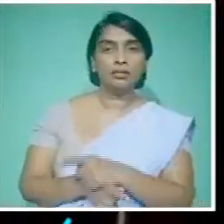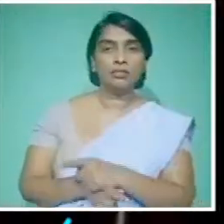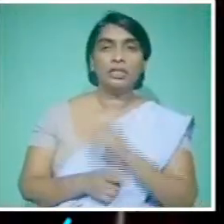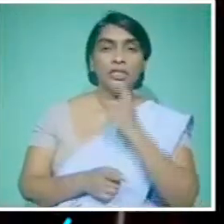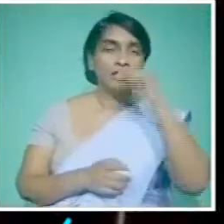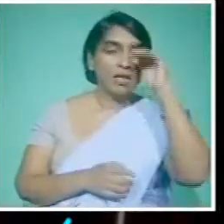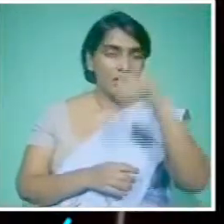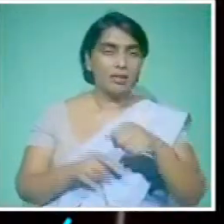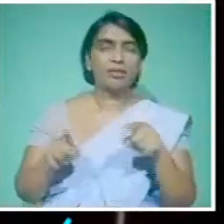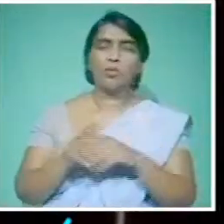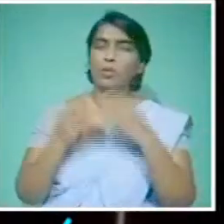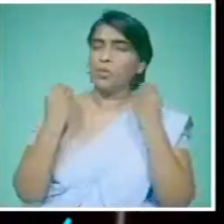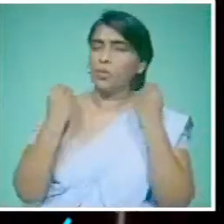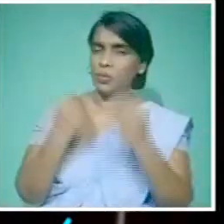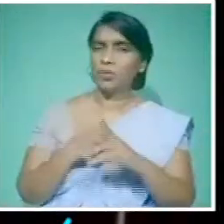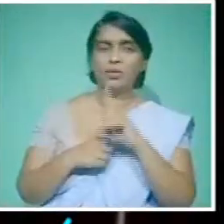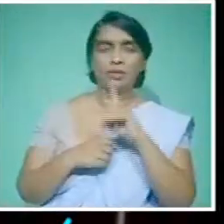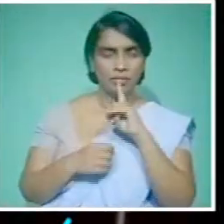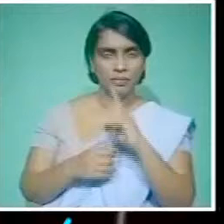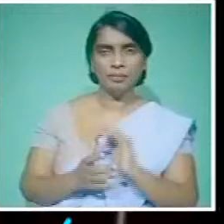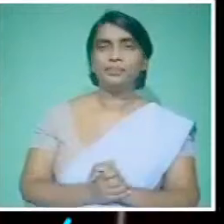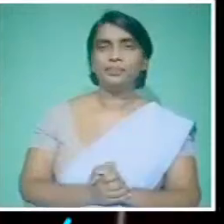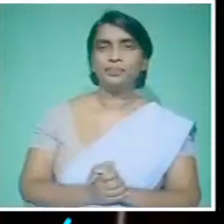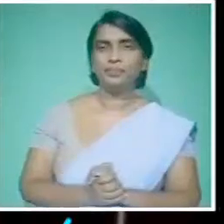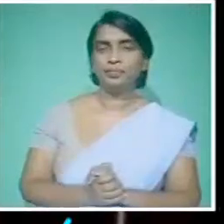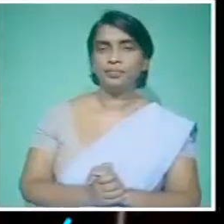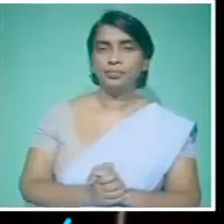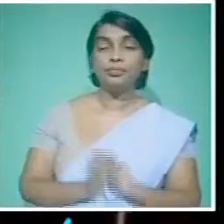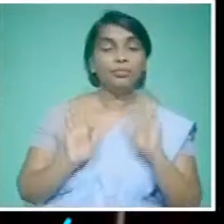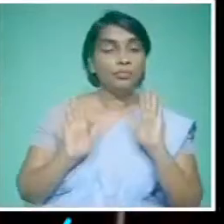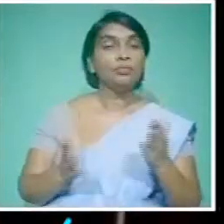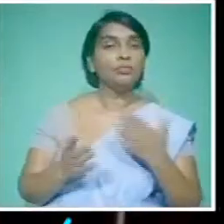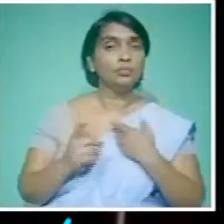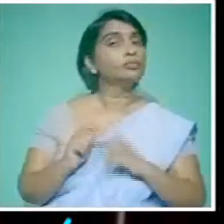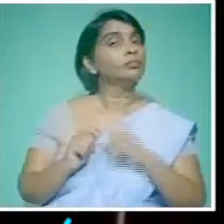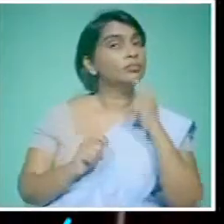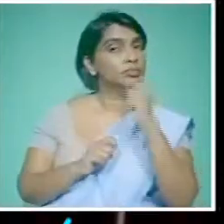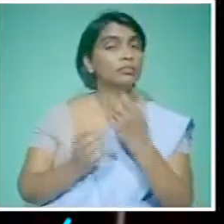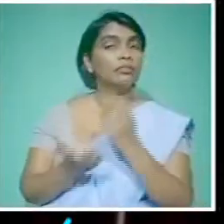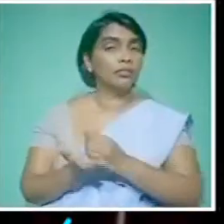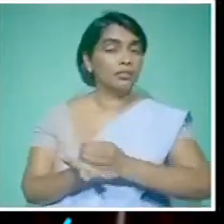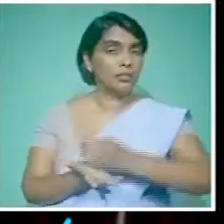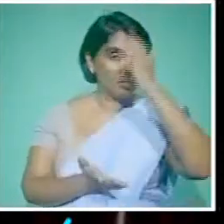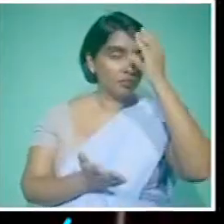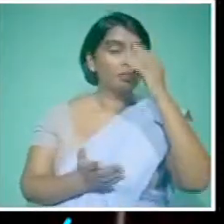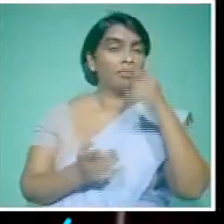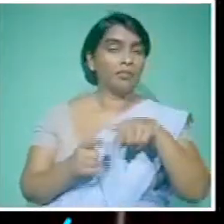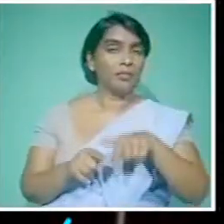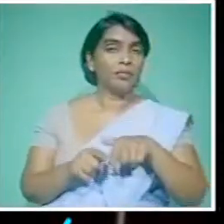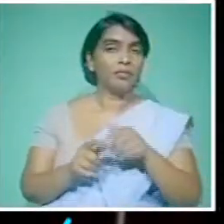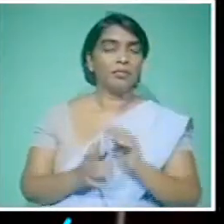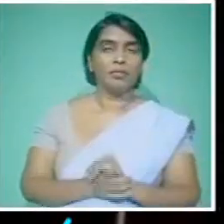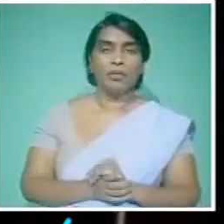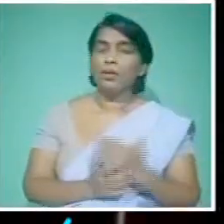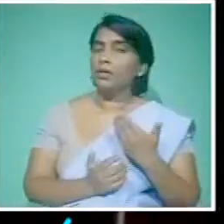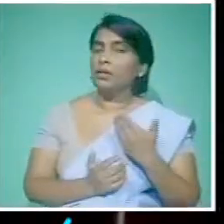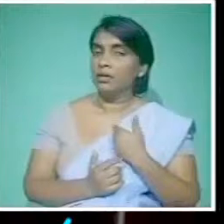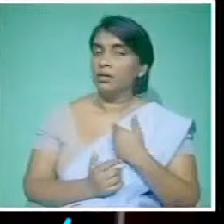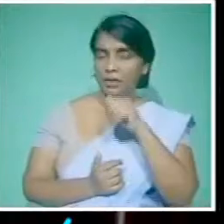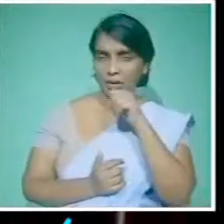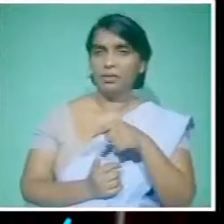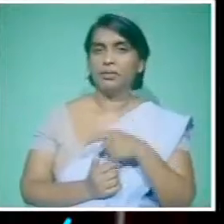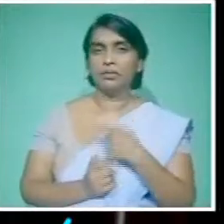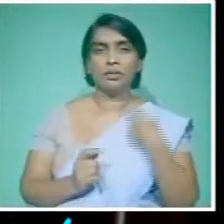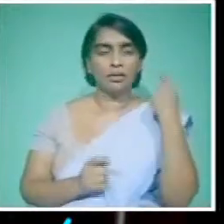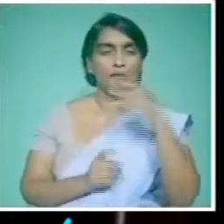sudu aliyek meka maha paradayak kiwwa. Namuth api gewala thiyena nelum kulumata den wenakota ape ehttarama